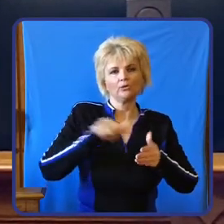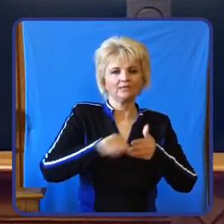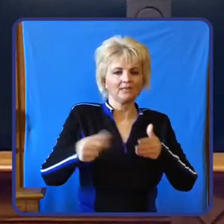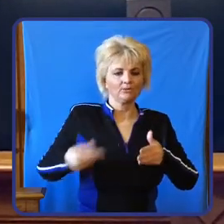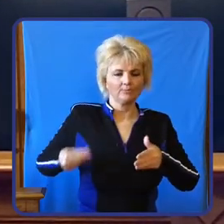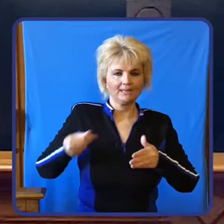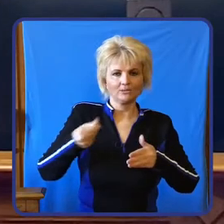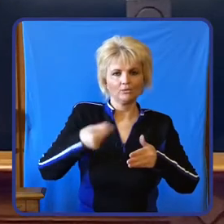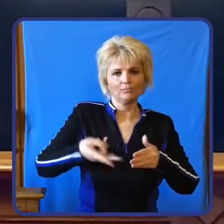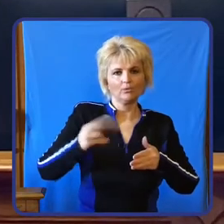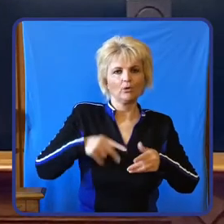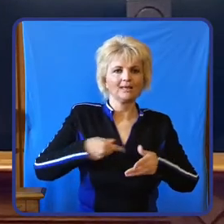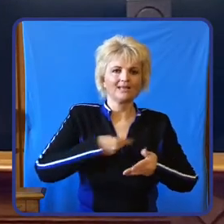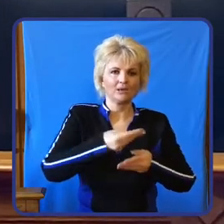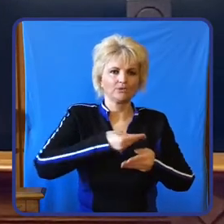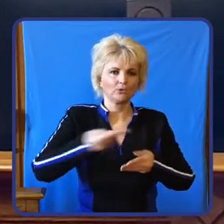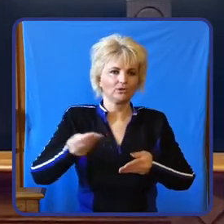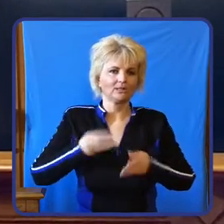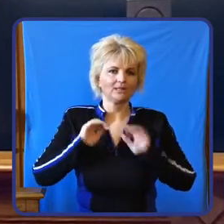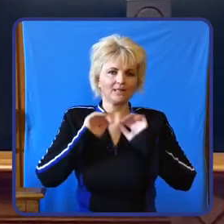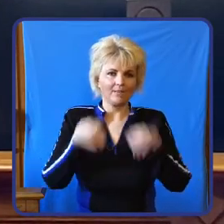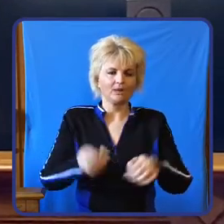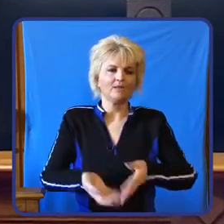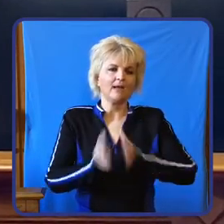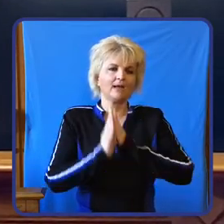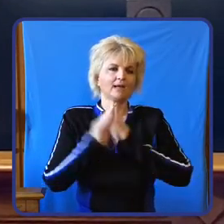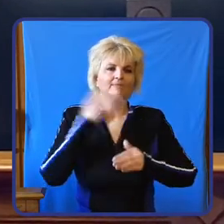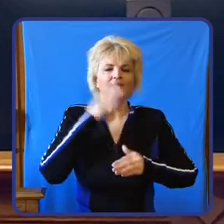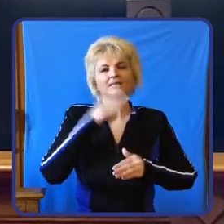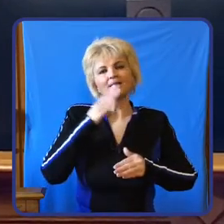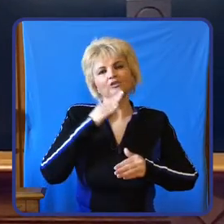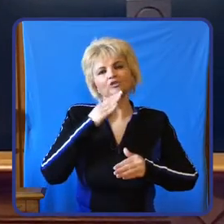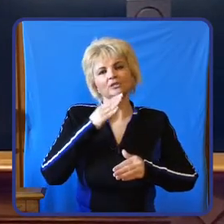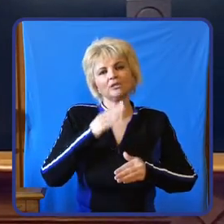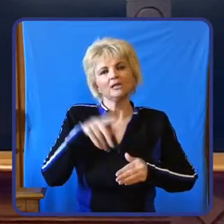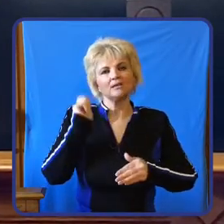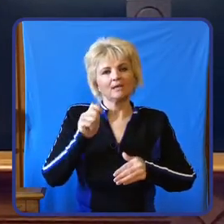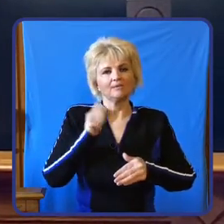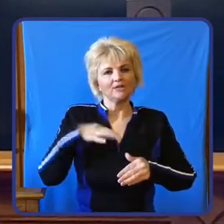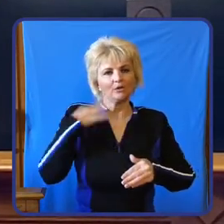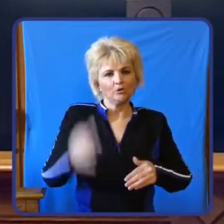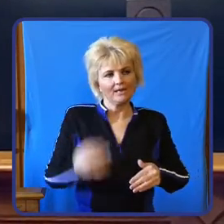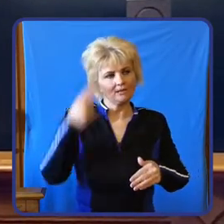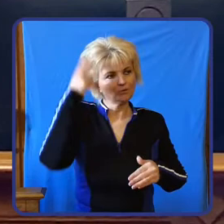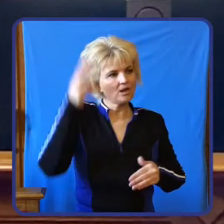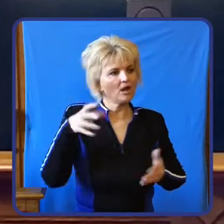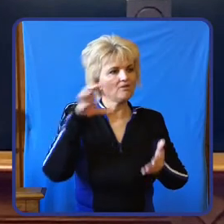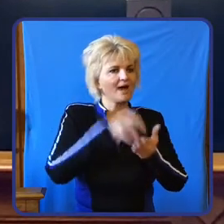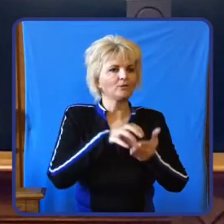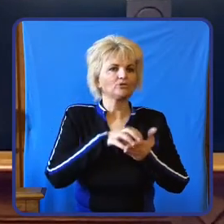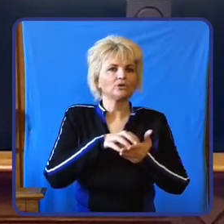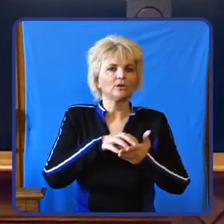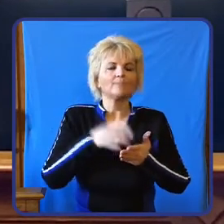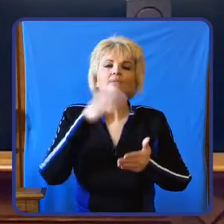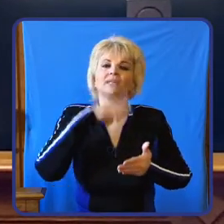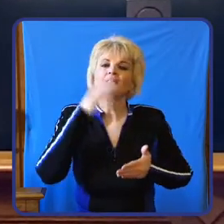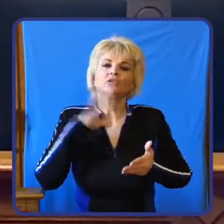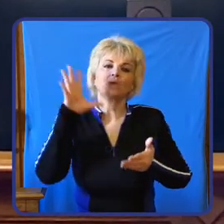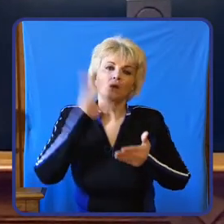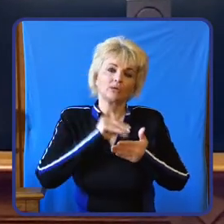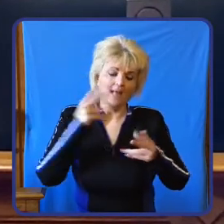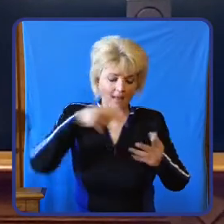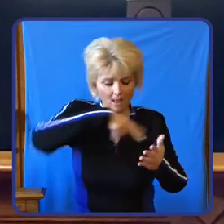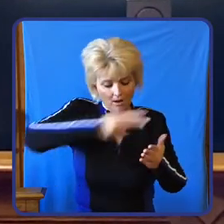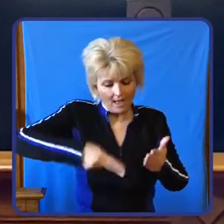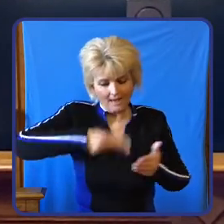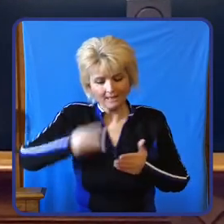kiosztott támogatásban. Úgyhogy felkérem a fideszes képviselő hölgyeket és urakat is, a város fideszes lakosságát is, hogy írják alá